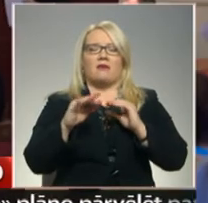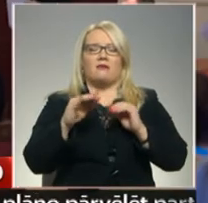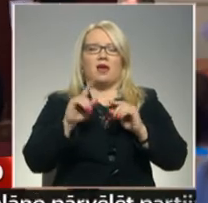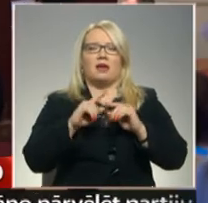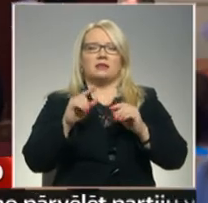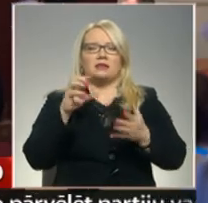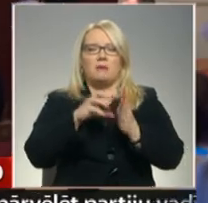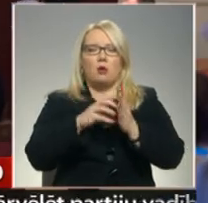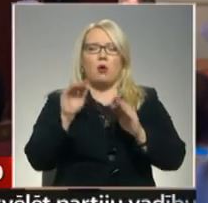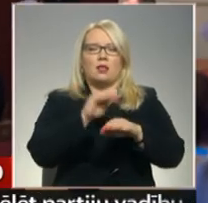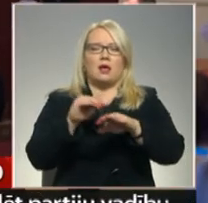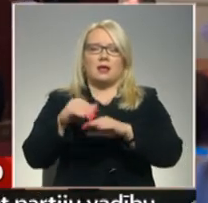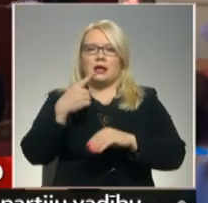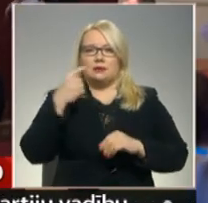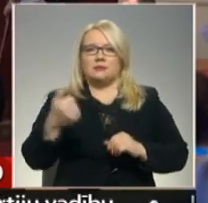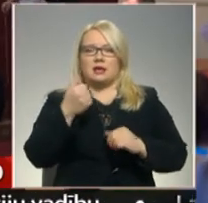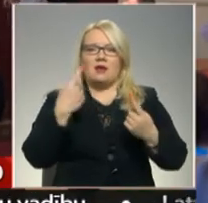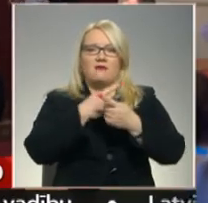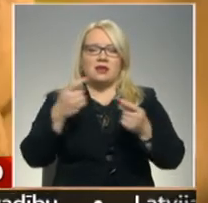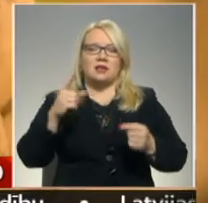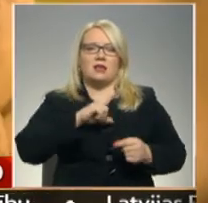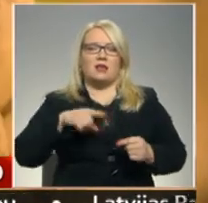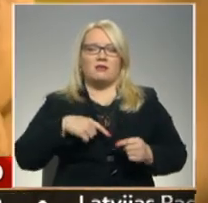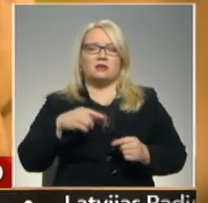ko pirms 100 gadiem citām tautām vēstīja Latvijas pagaidu